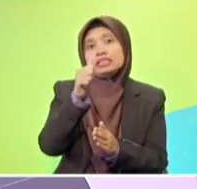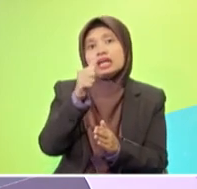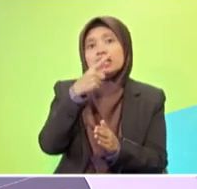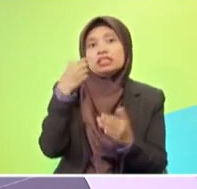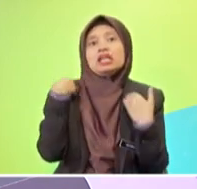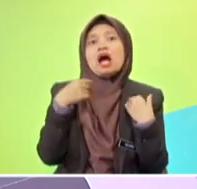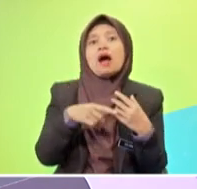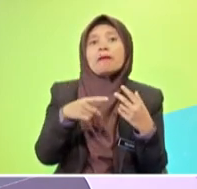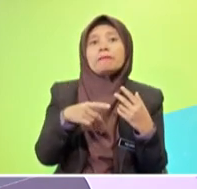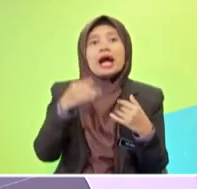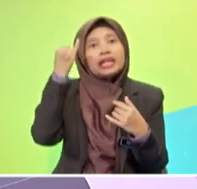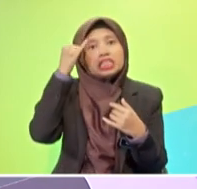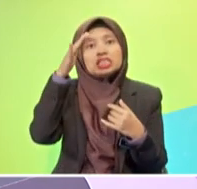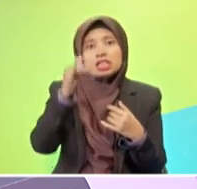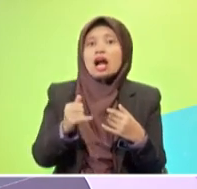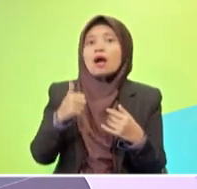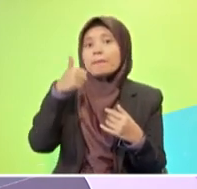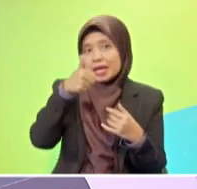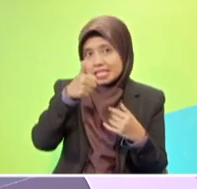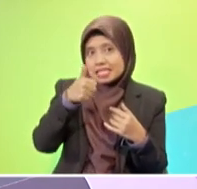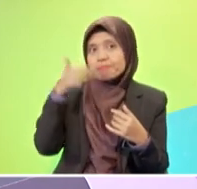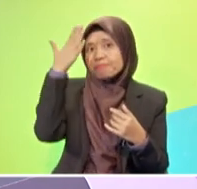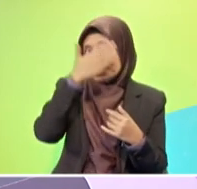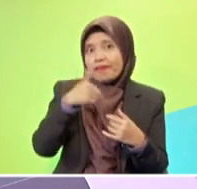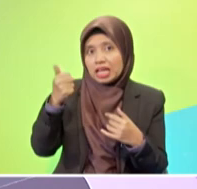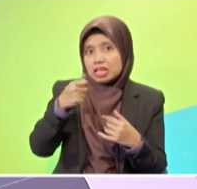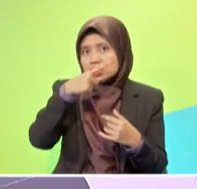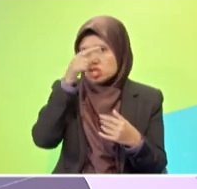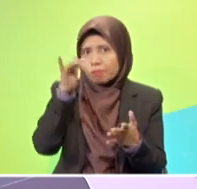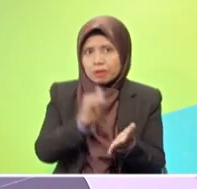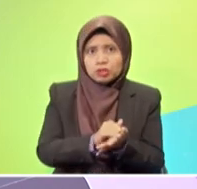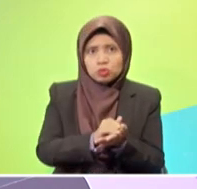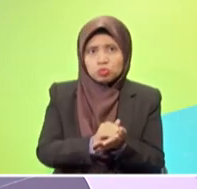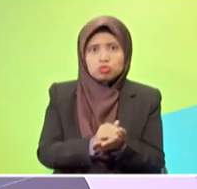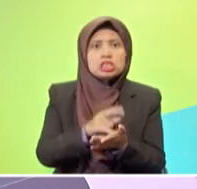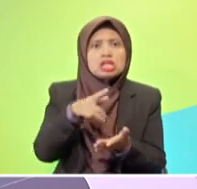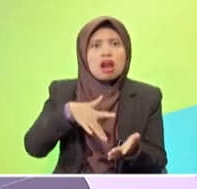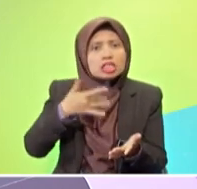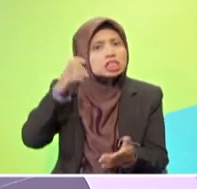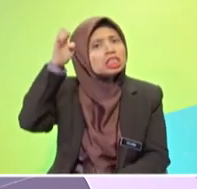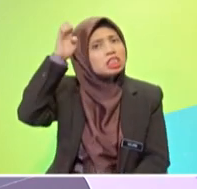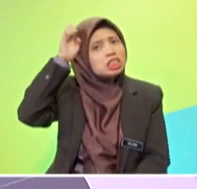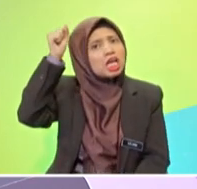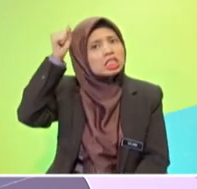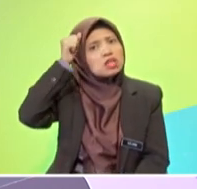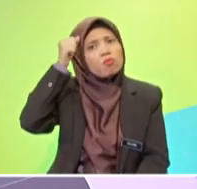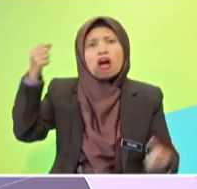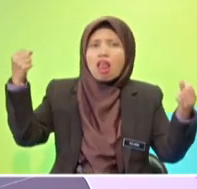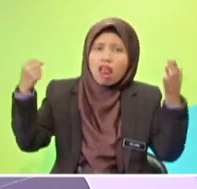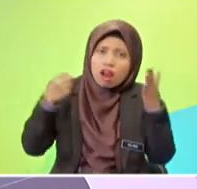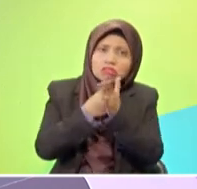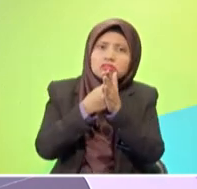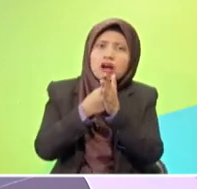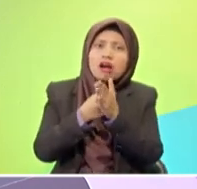ide yang menarik jadi Kirana itulah Encek adimara krana dia berhasilkan yang melanggar anak